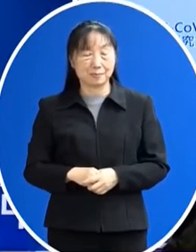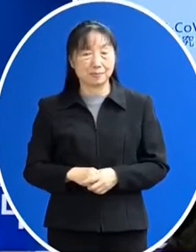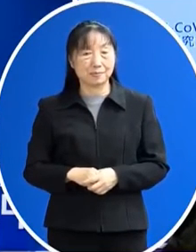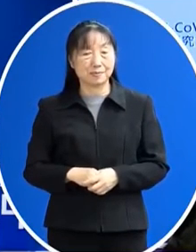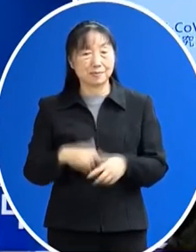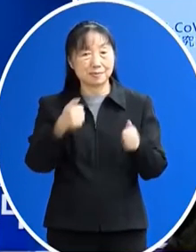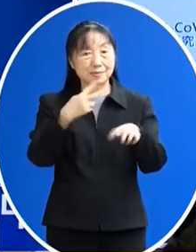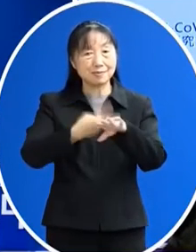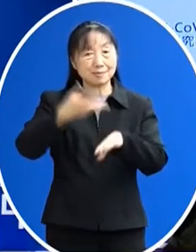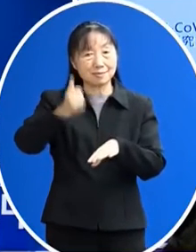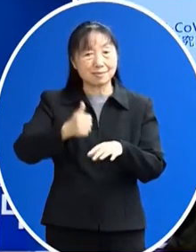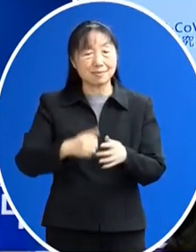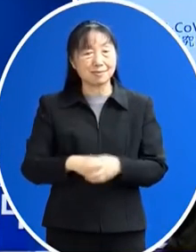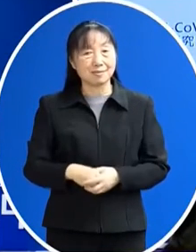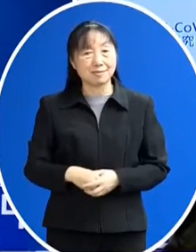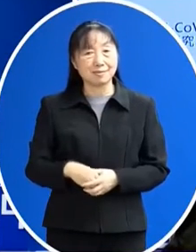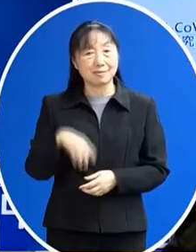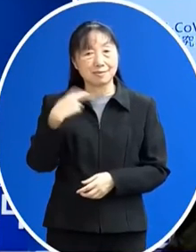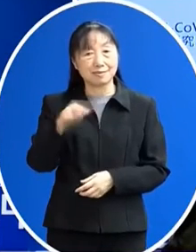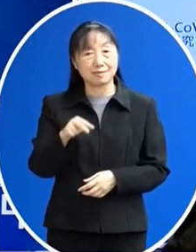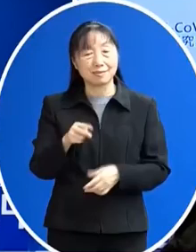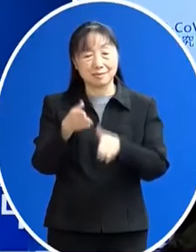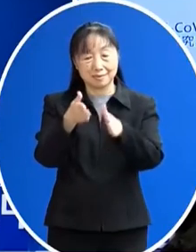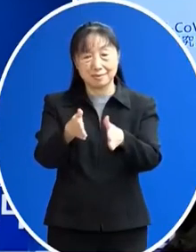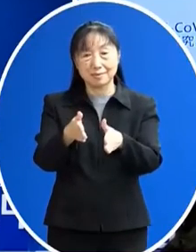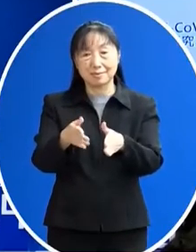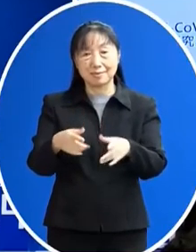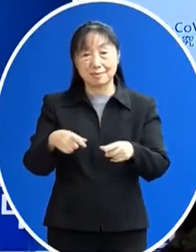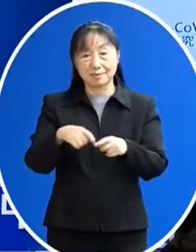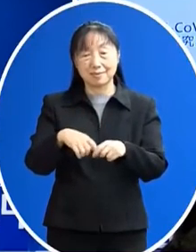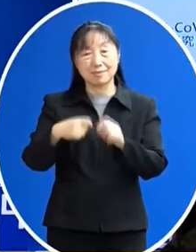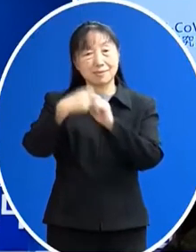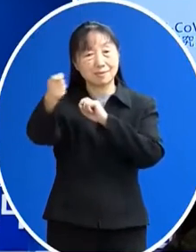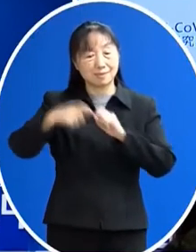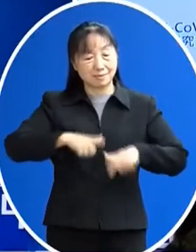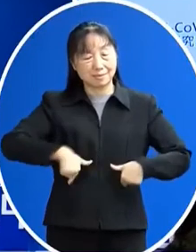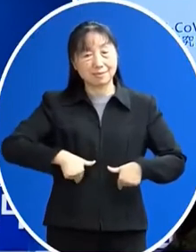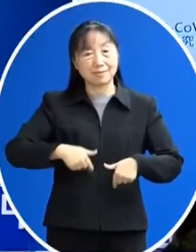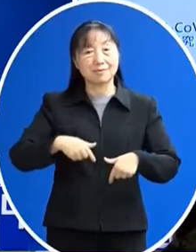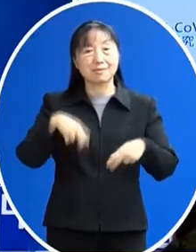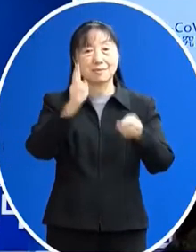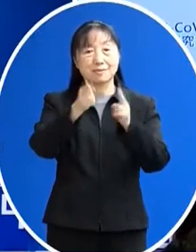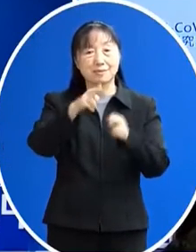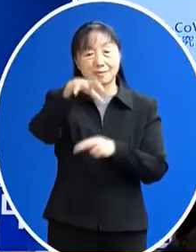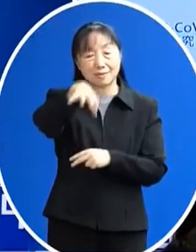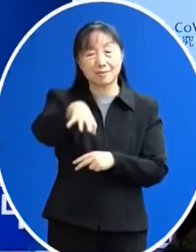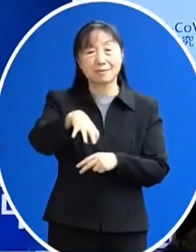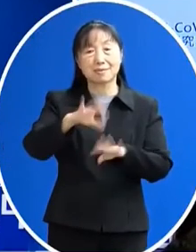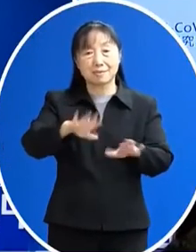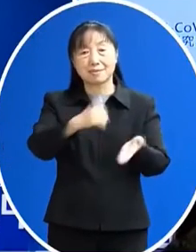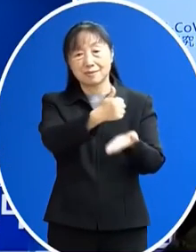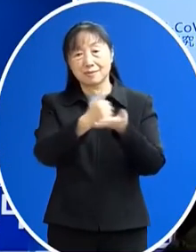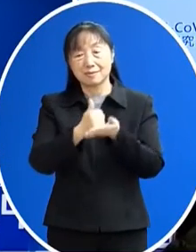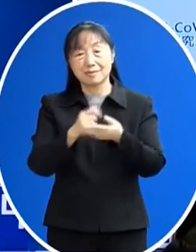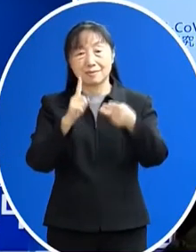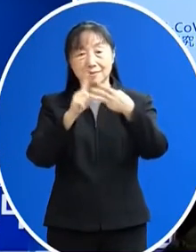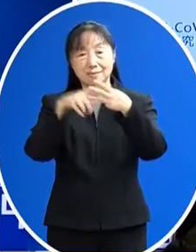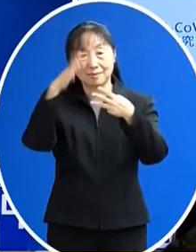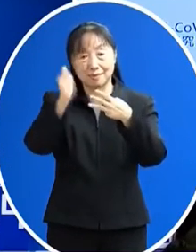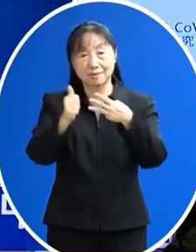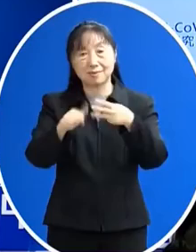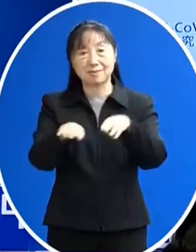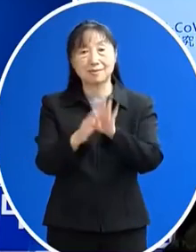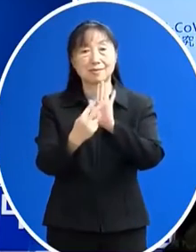好，我们谢谢罗峰。那另外有关于这个远雄的前进指挥所，那我们是请我们执行长来做报